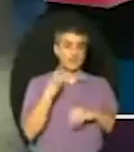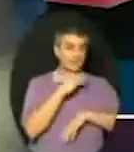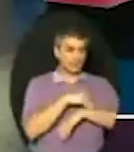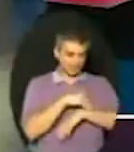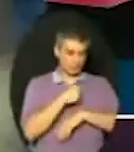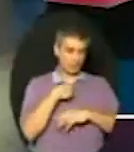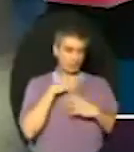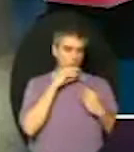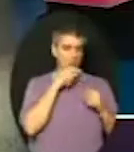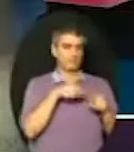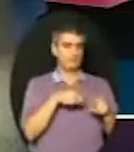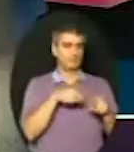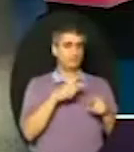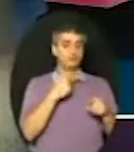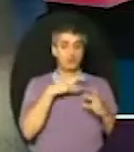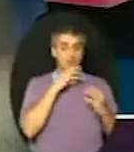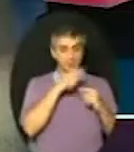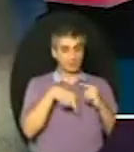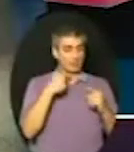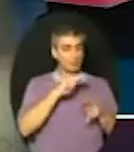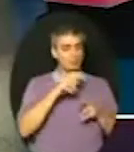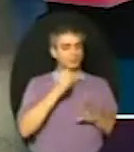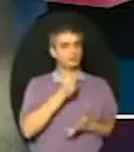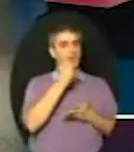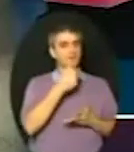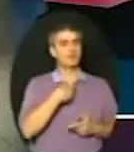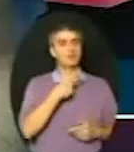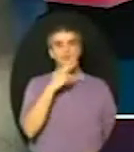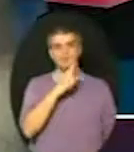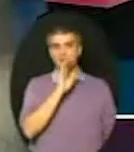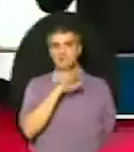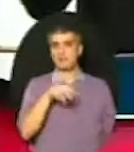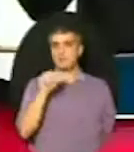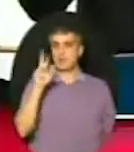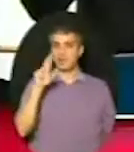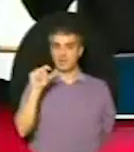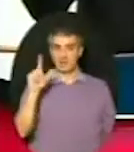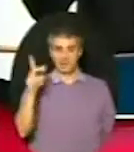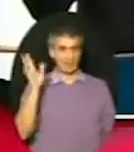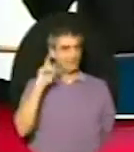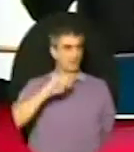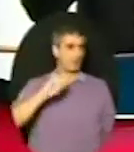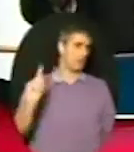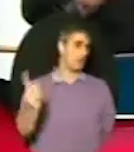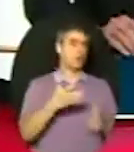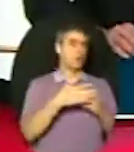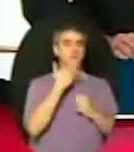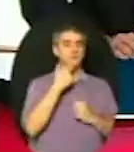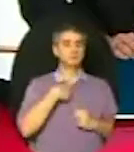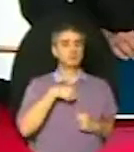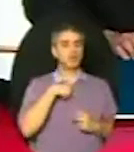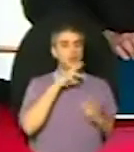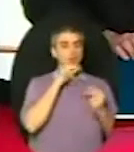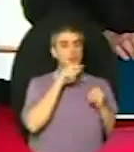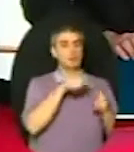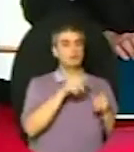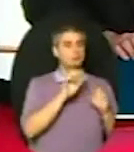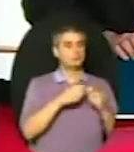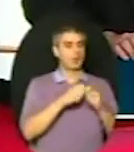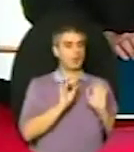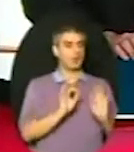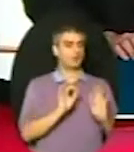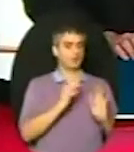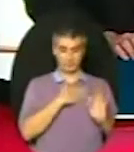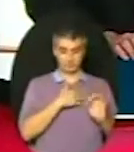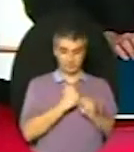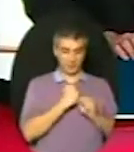בו. אגב, כשאנחנו נדון בנושא העברות, אני מתחייב פה גם להראל וגם לכל עם ישראל, שאנחנו נדון בזה עניינית. שירצו לעשות